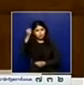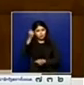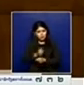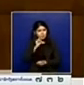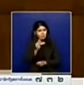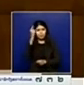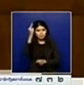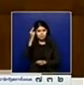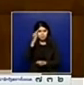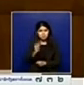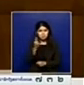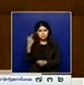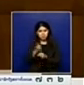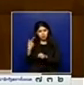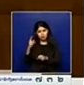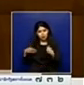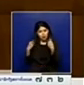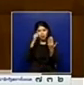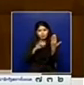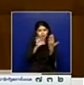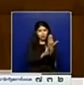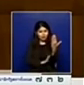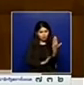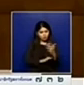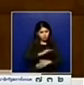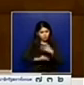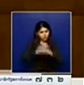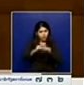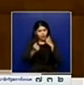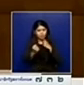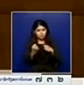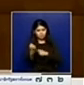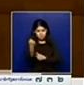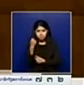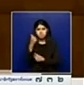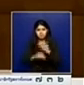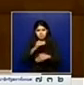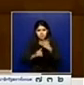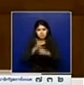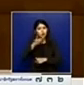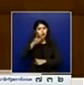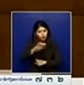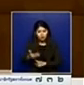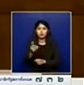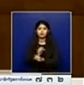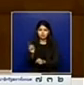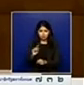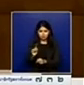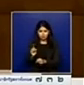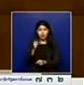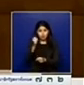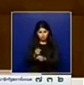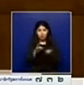ค์ที่จะเป็นประโยชน์สำหรับประเทศชาติทำให้ประเทศเดินหน้าไปได้อย่างแข็งแรงยิ่งขึ้นและมั่นคงยั่งยืนโดยทำในสิ่งที่ถูกต้